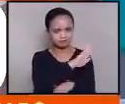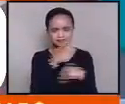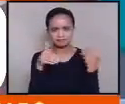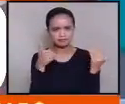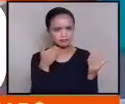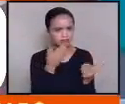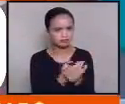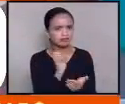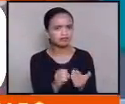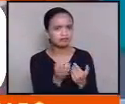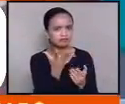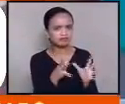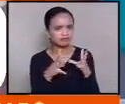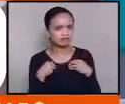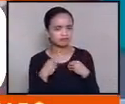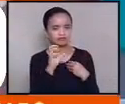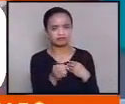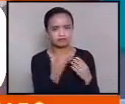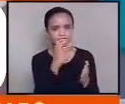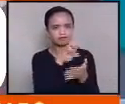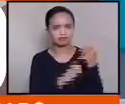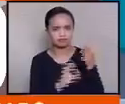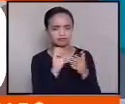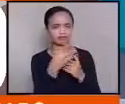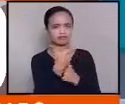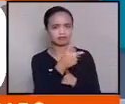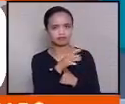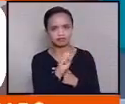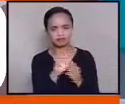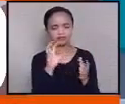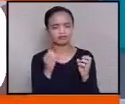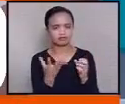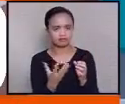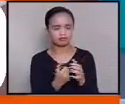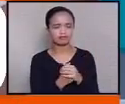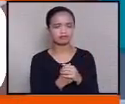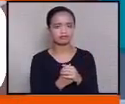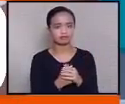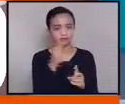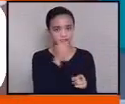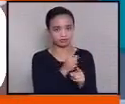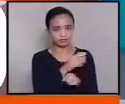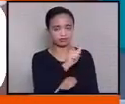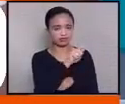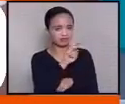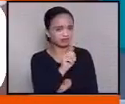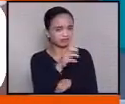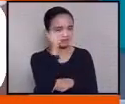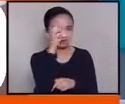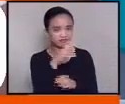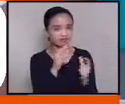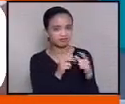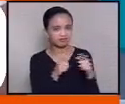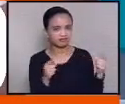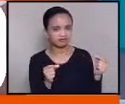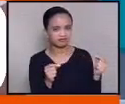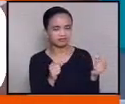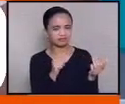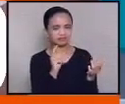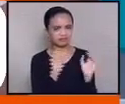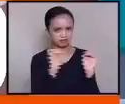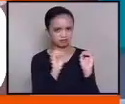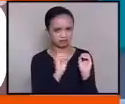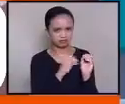mga, magkano tinanggap nila, magkano gross, magkano net, magkano yung mga bawas. Kasi sa ATM, sir, yung resibo doon, wala naman nakalagay doon yung